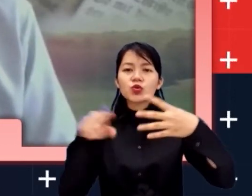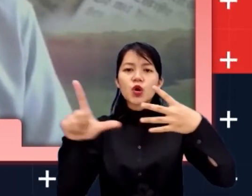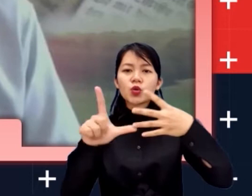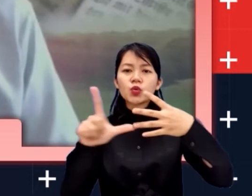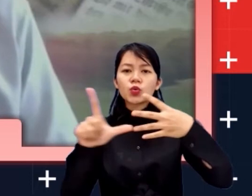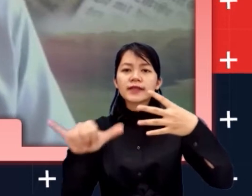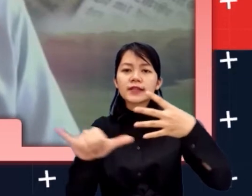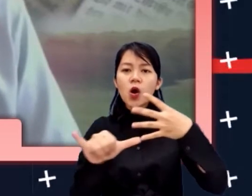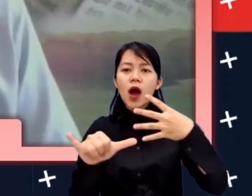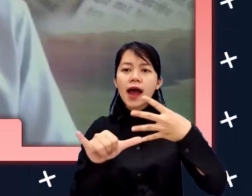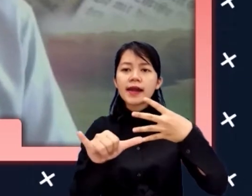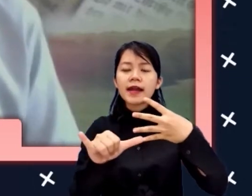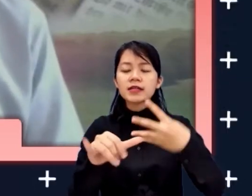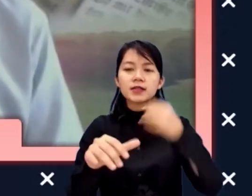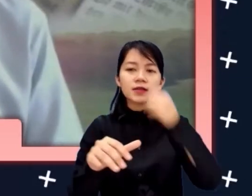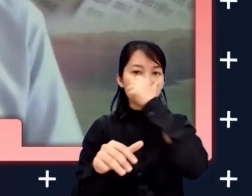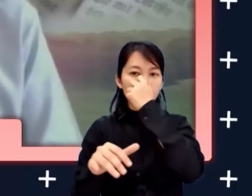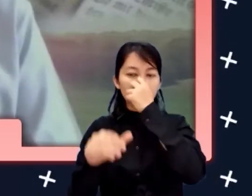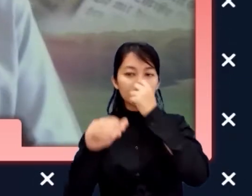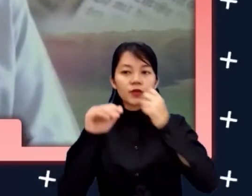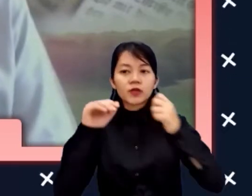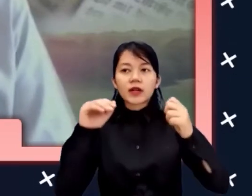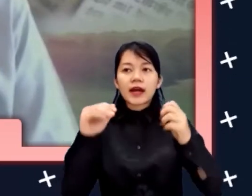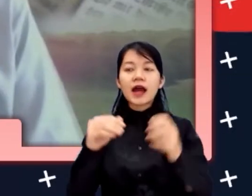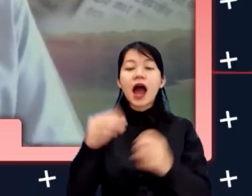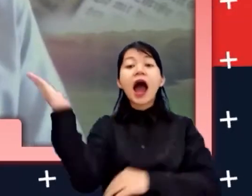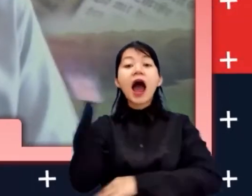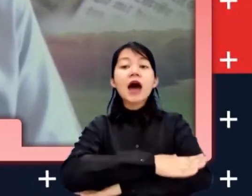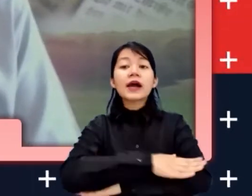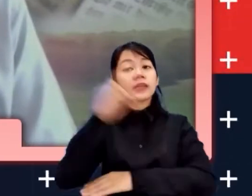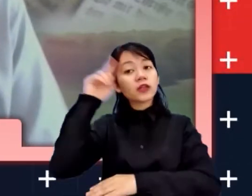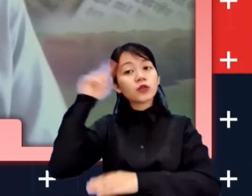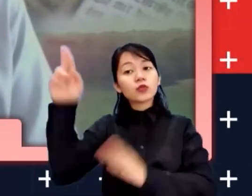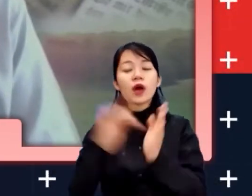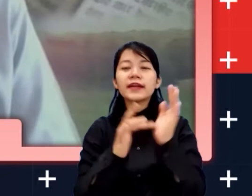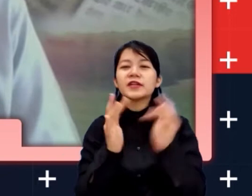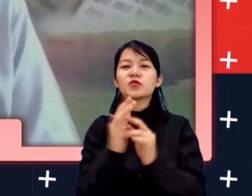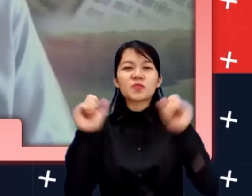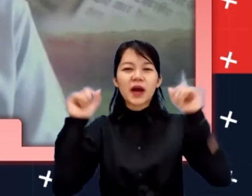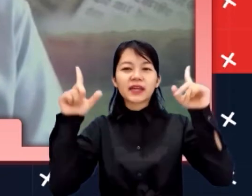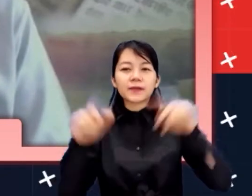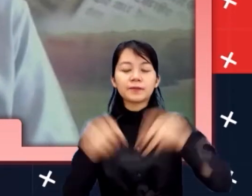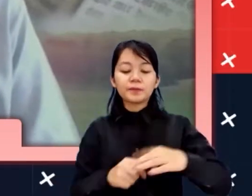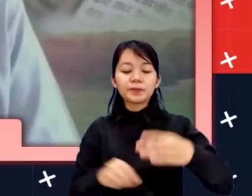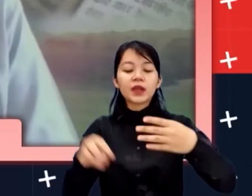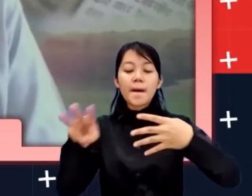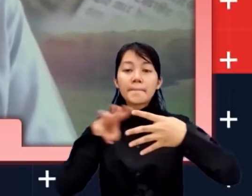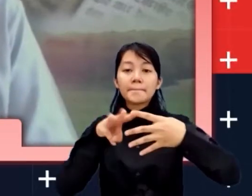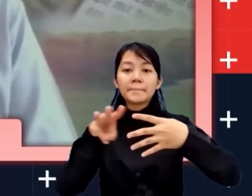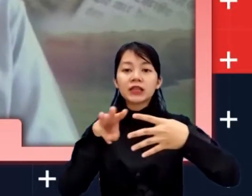Tuhan Yesus bangkit. Kita mulai dari Matius. Matius 28 ayat 1.